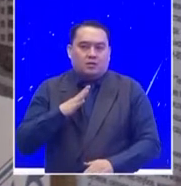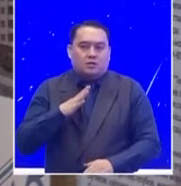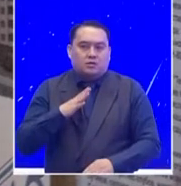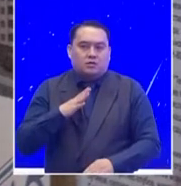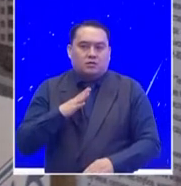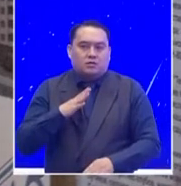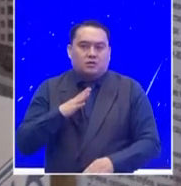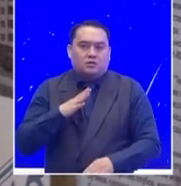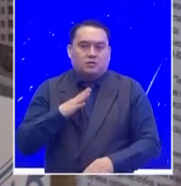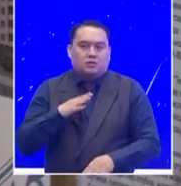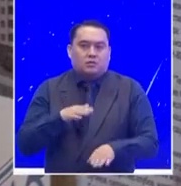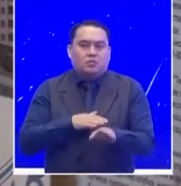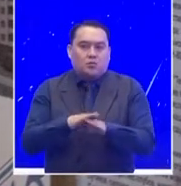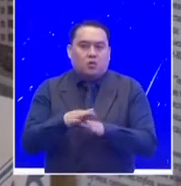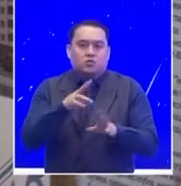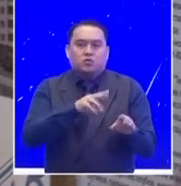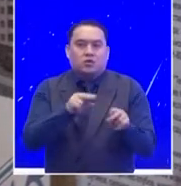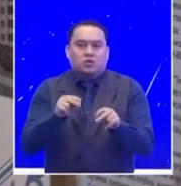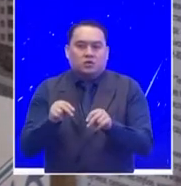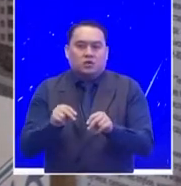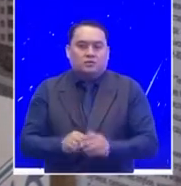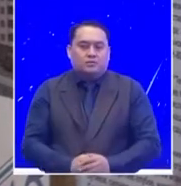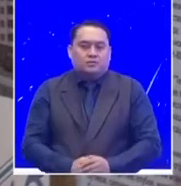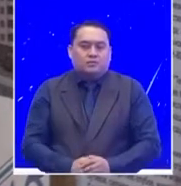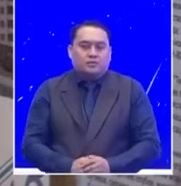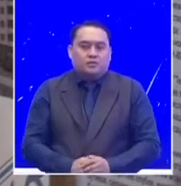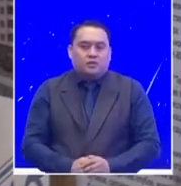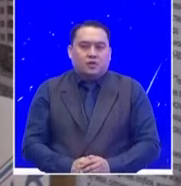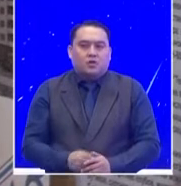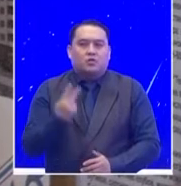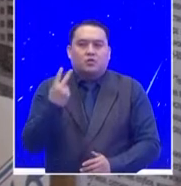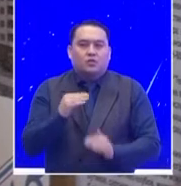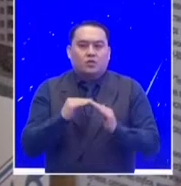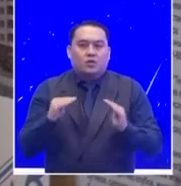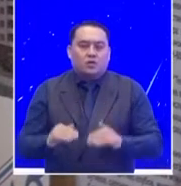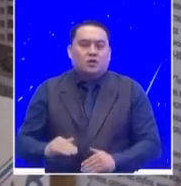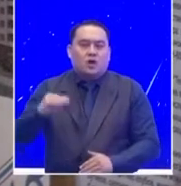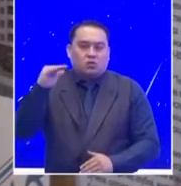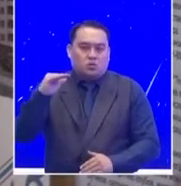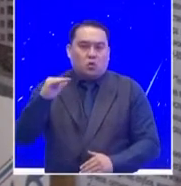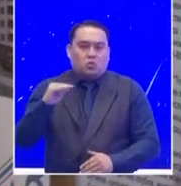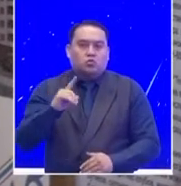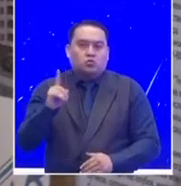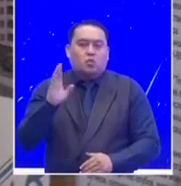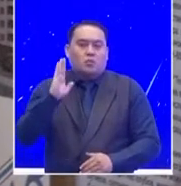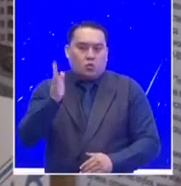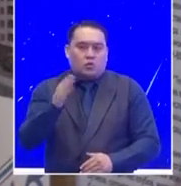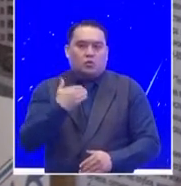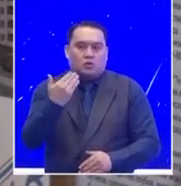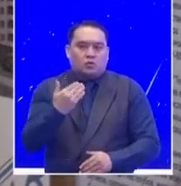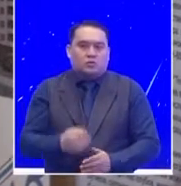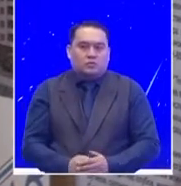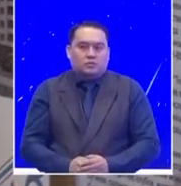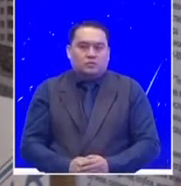передать словами. Счастье, конечно. Как раз двое детей растут, хоть что-то будет, им